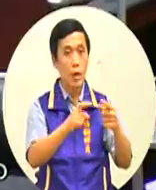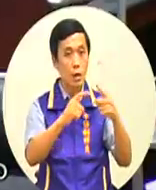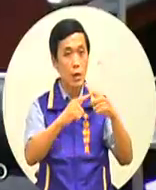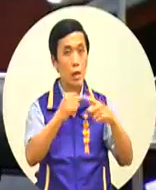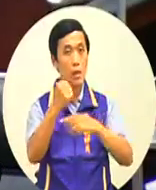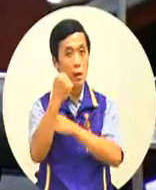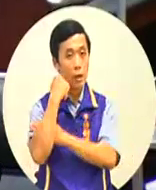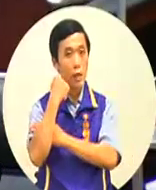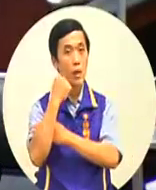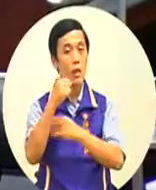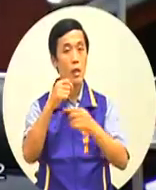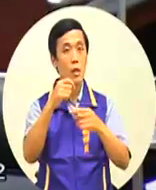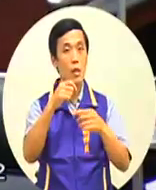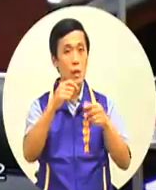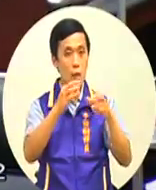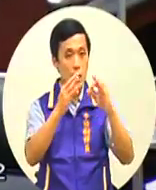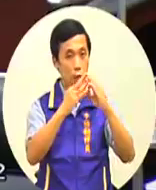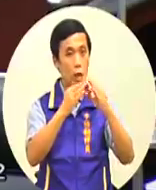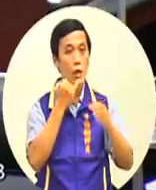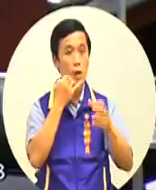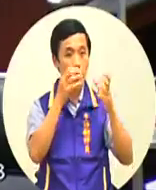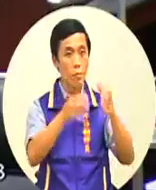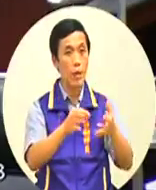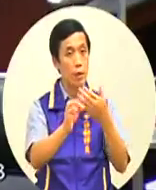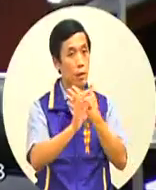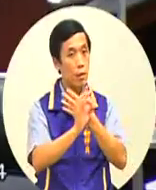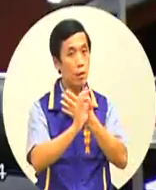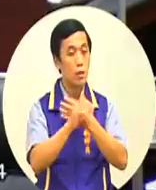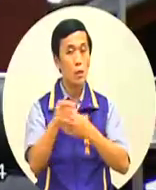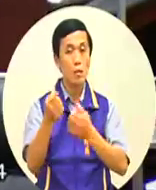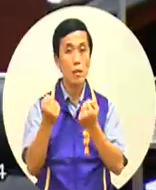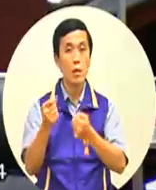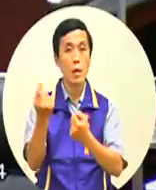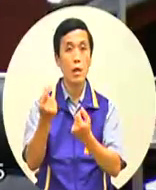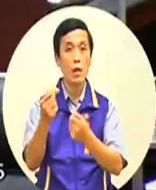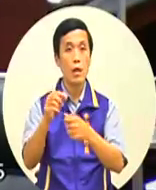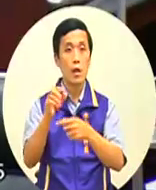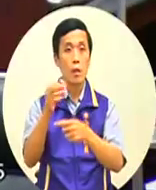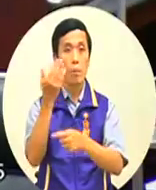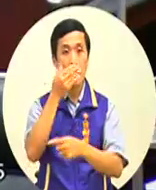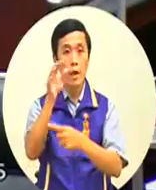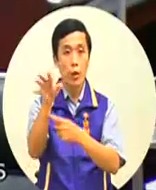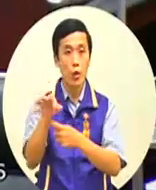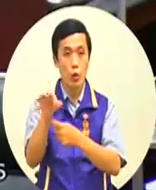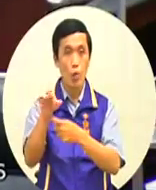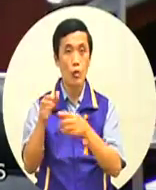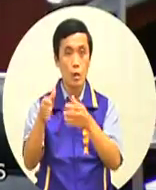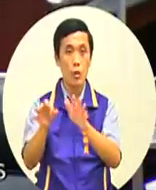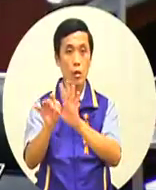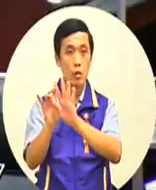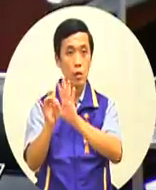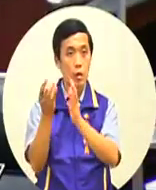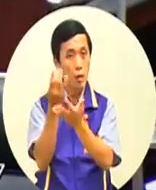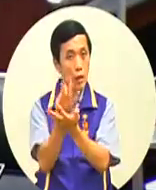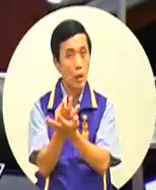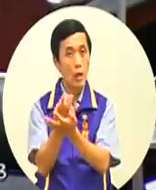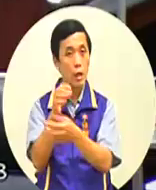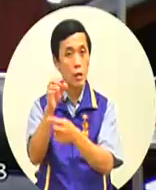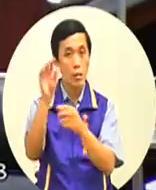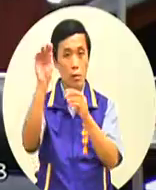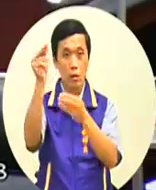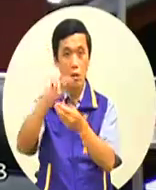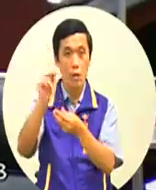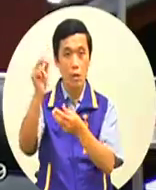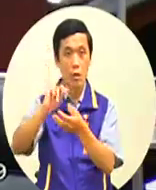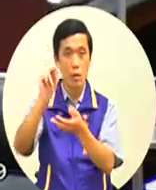看。无爱讲你听啦，你伫美浓这采莲这个问题啦，当时的存在，啊，老百